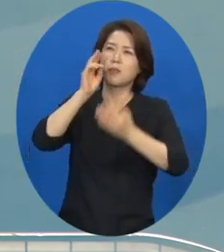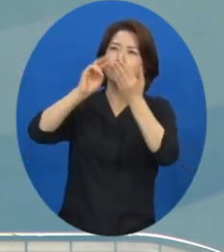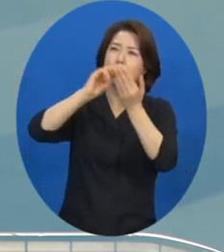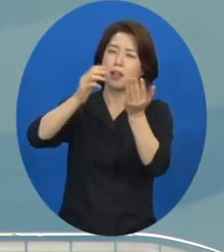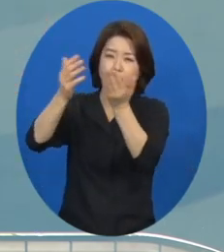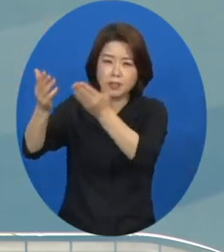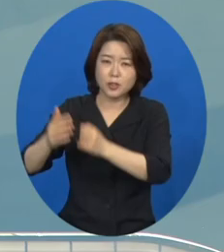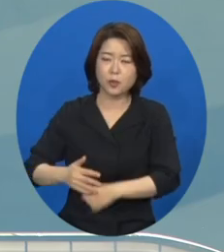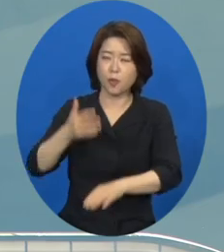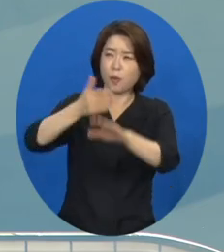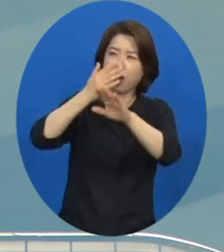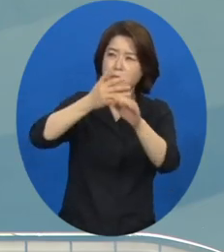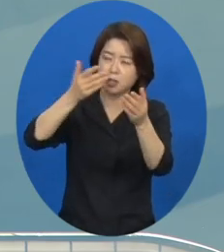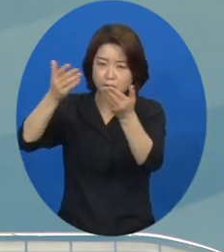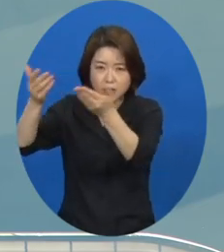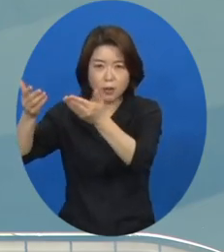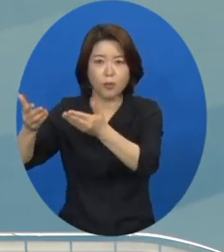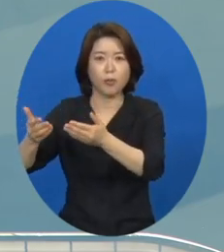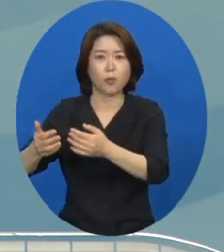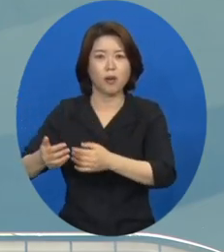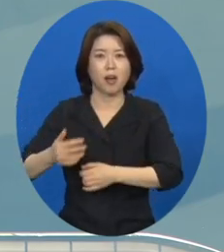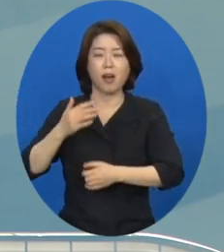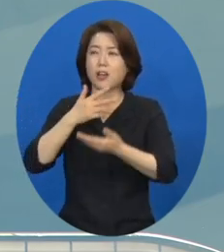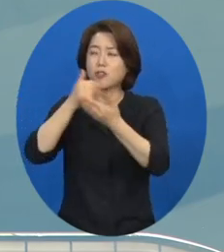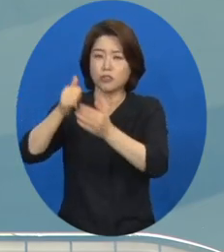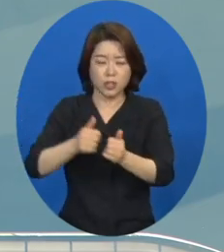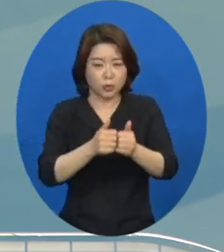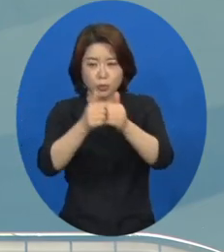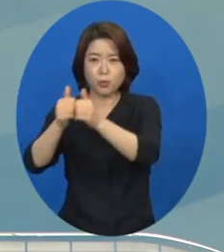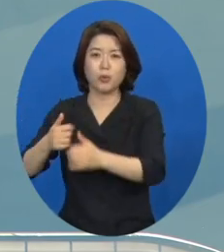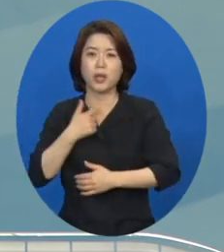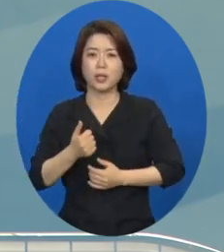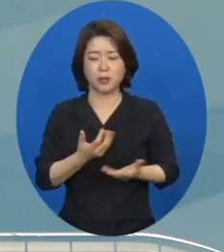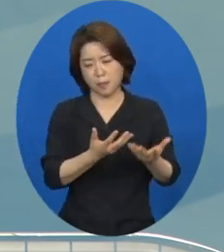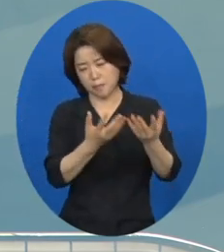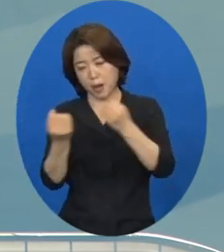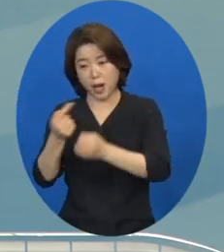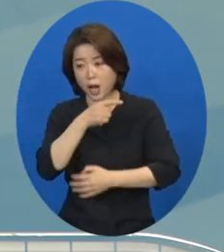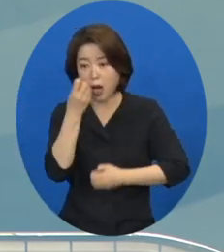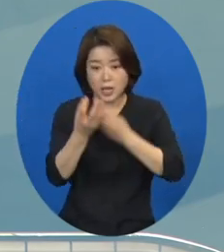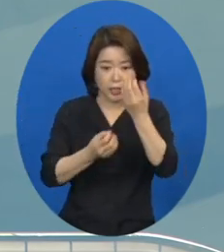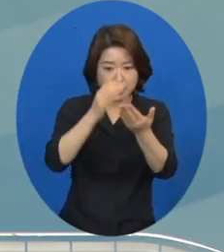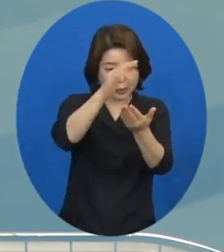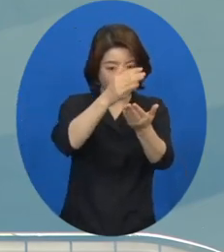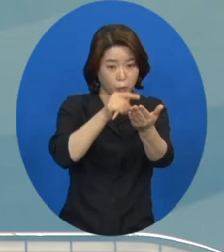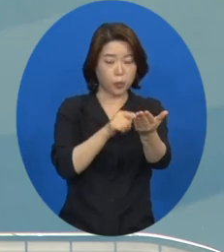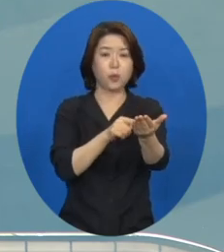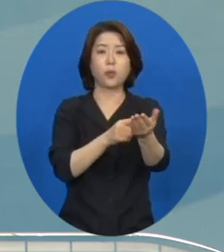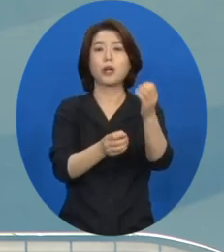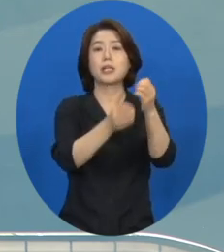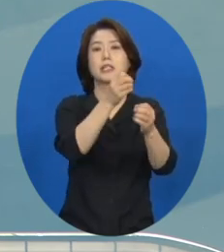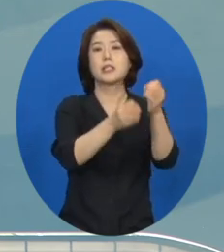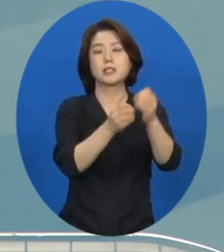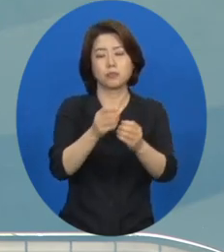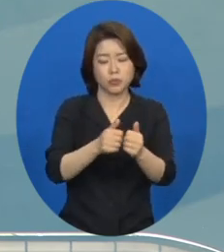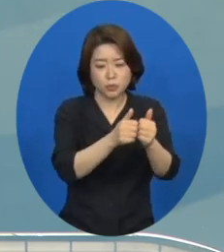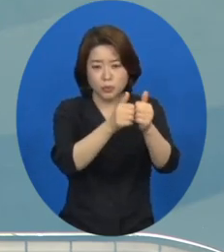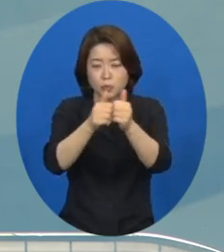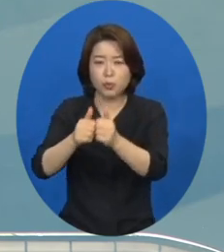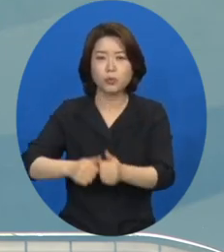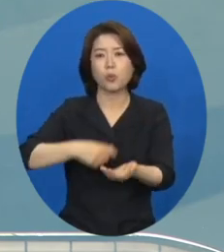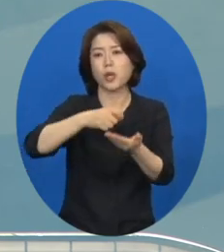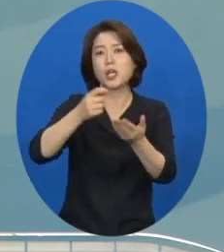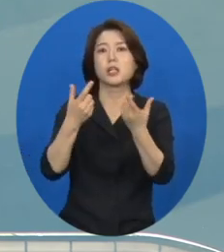찬양하고 감사하고 주님과 동행했던 많은 간증들을 나누는 동행 일기라니까요.